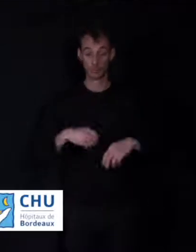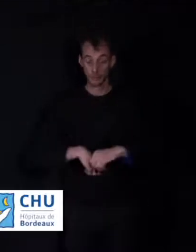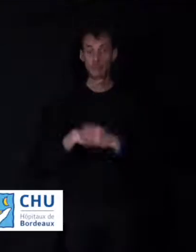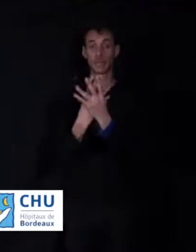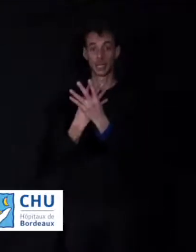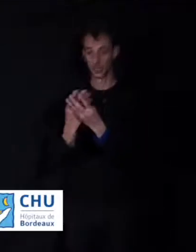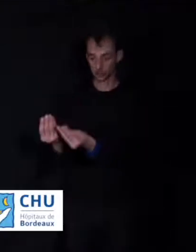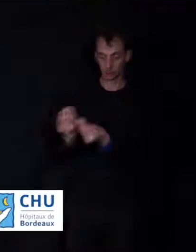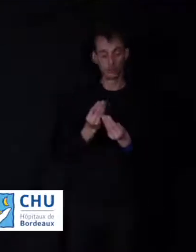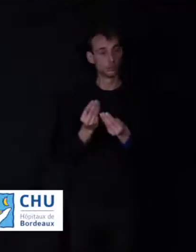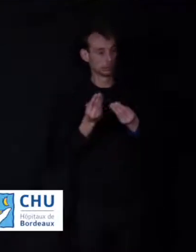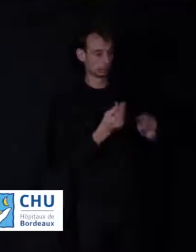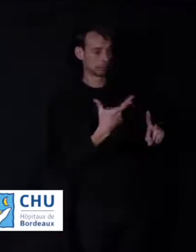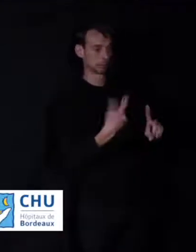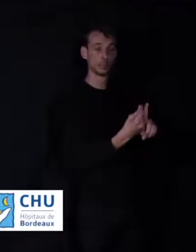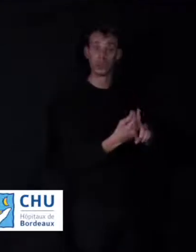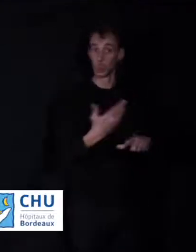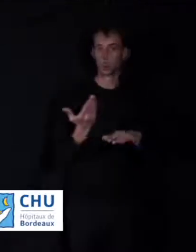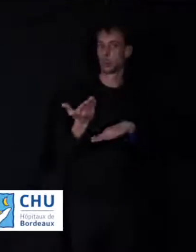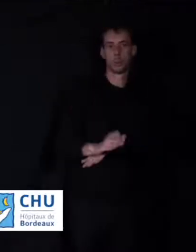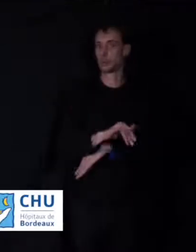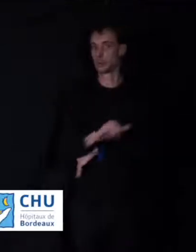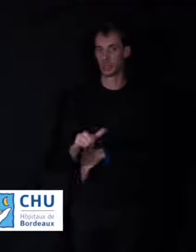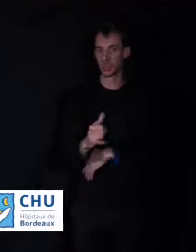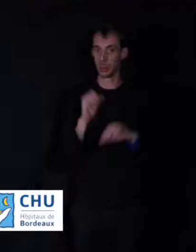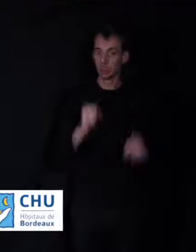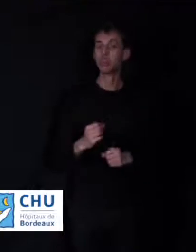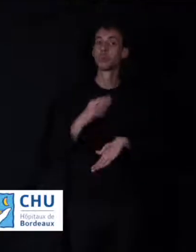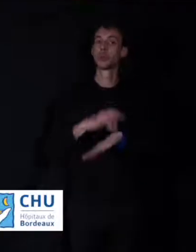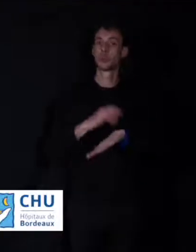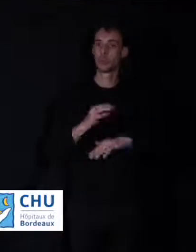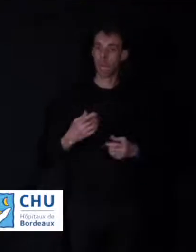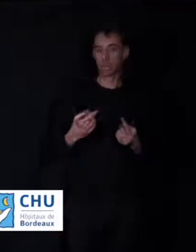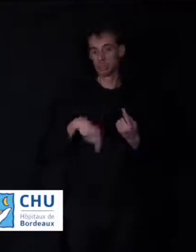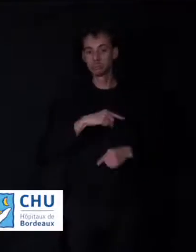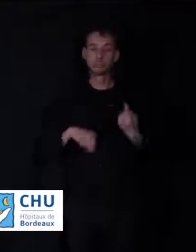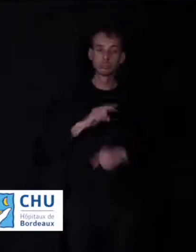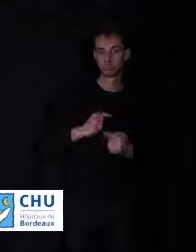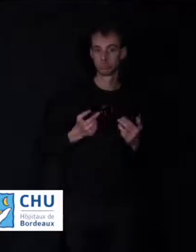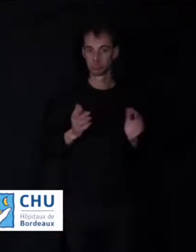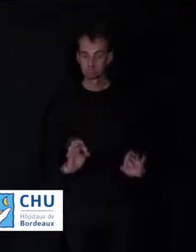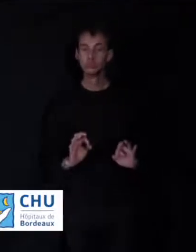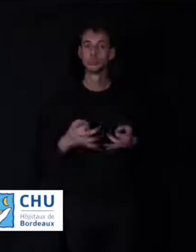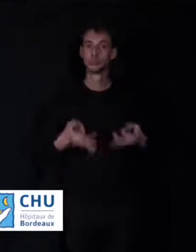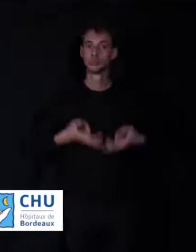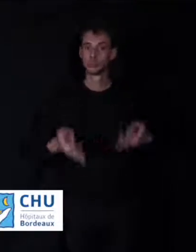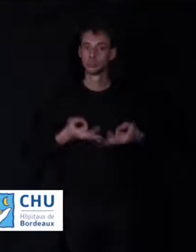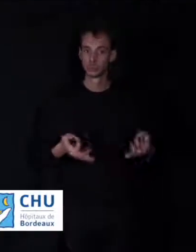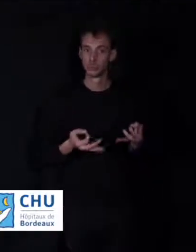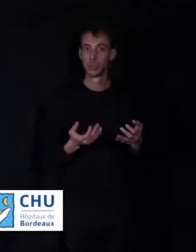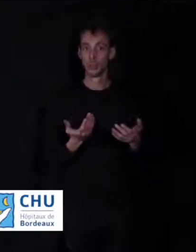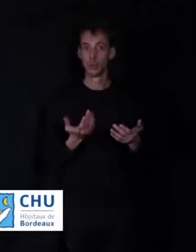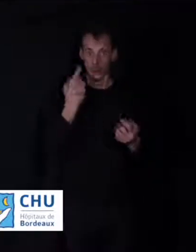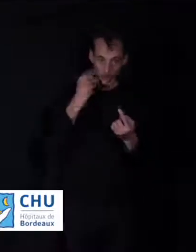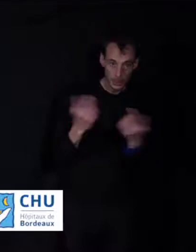jamais tuer, de donner une maladie bénigne qui préserve de la maladie mortelle. Et là, on a intellectualisé